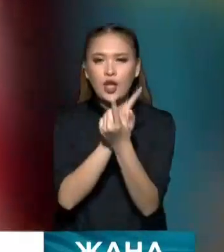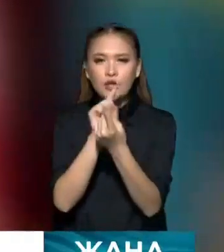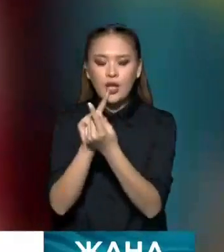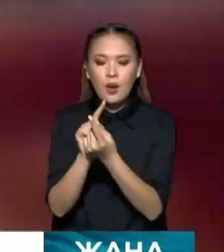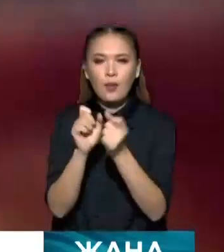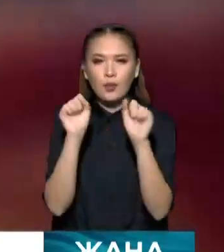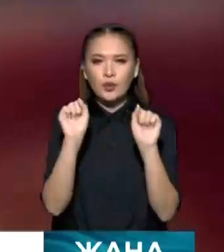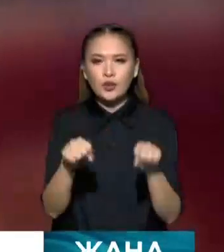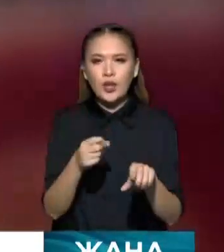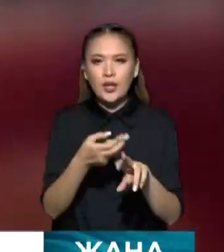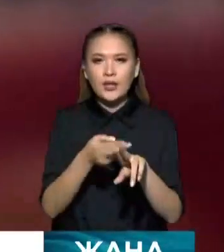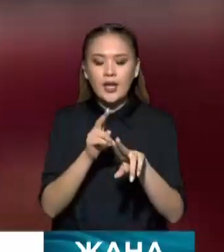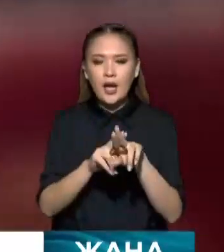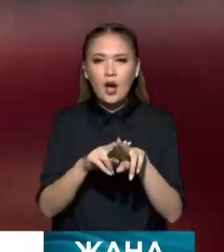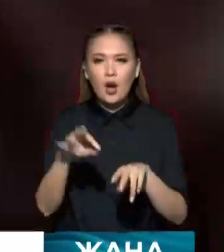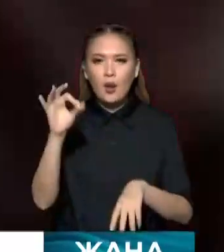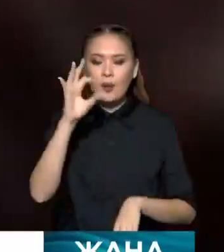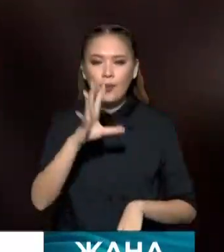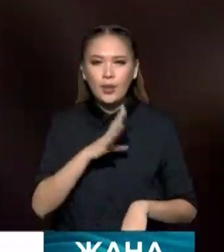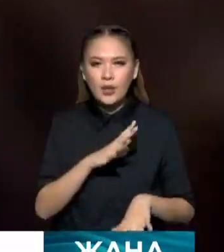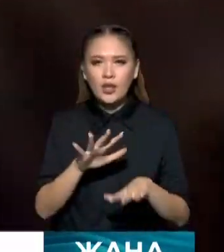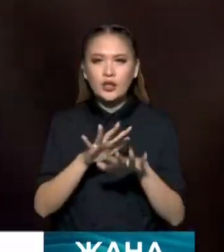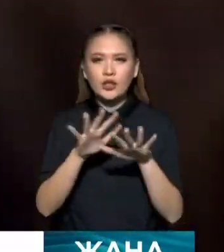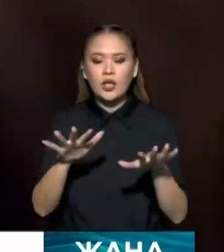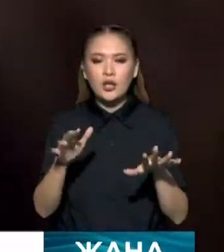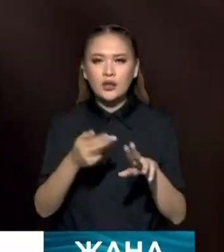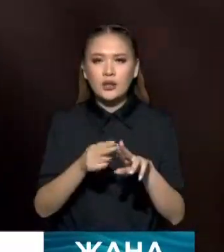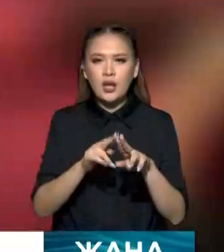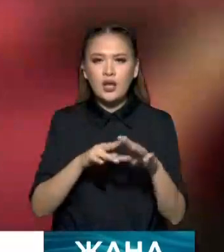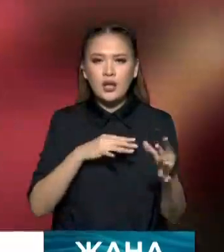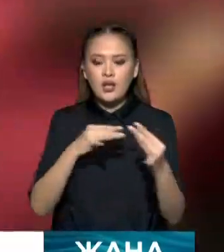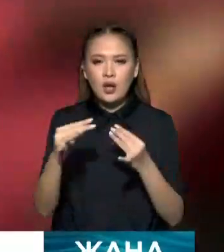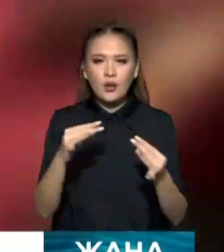мүмкіндік береді. Кез келген мәселені мамыражай отырып талқылауға да жақсы.